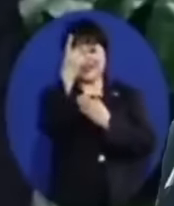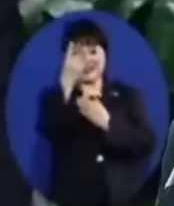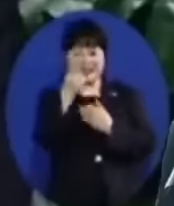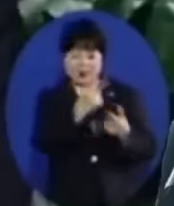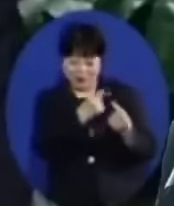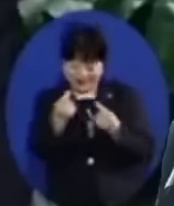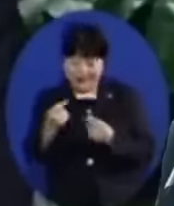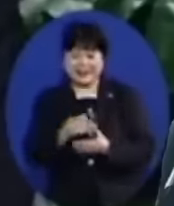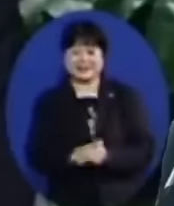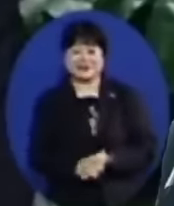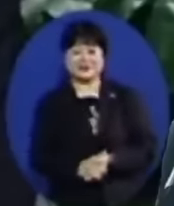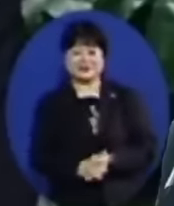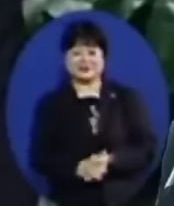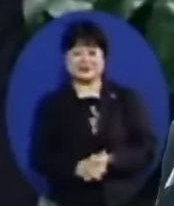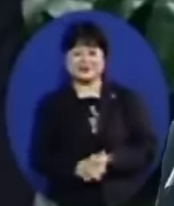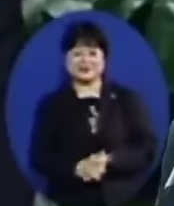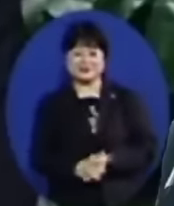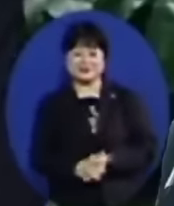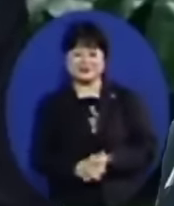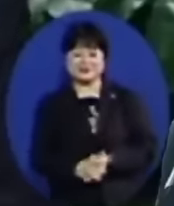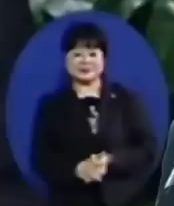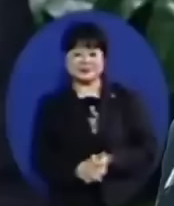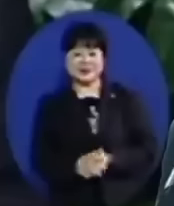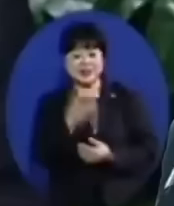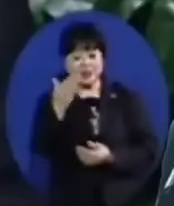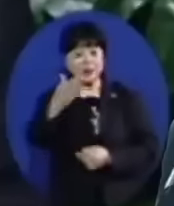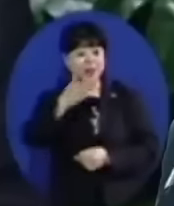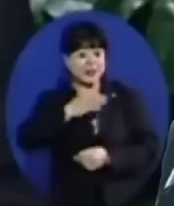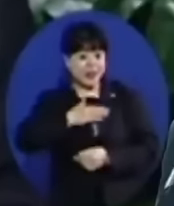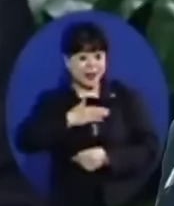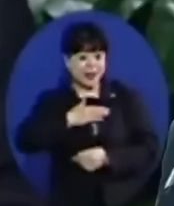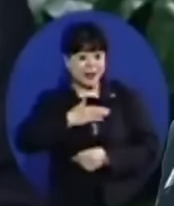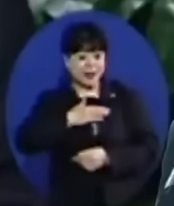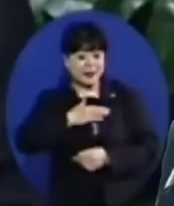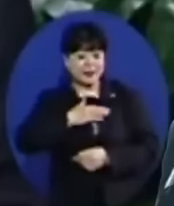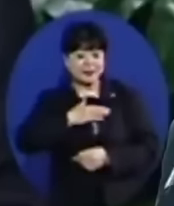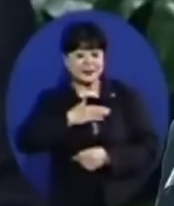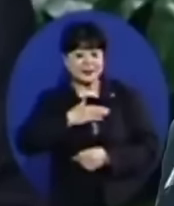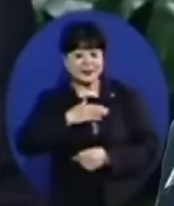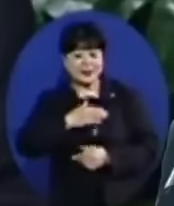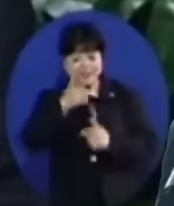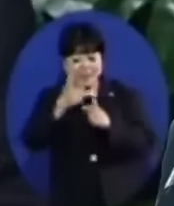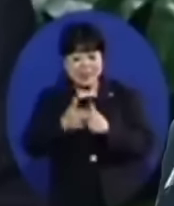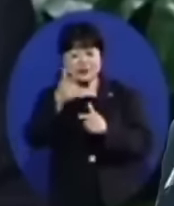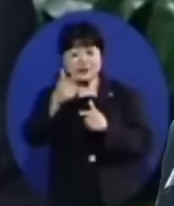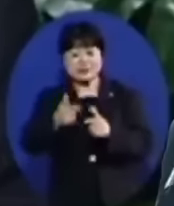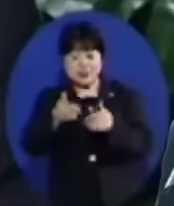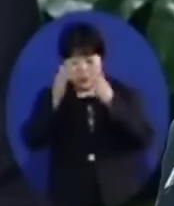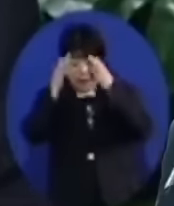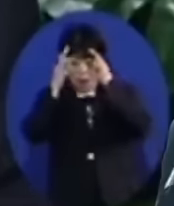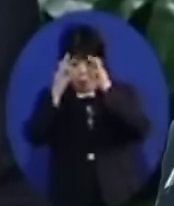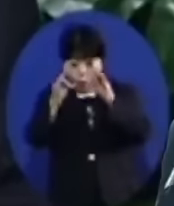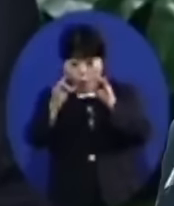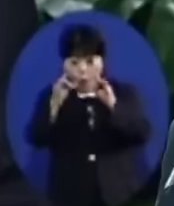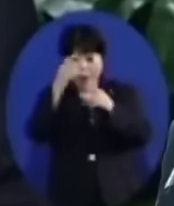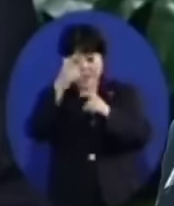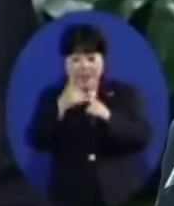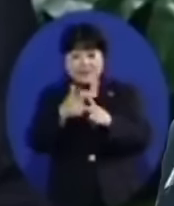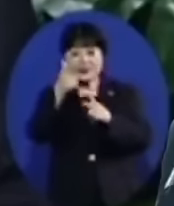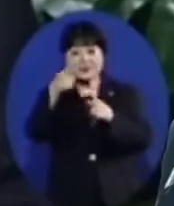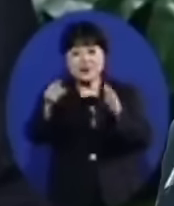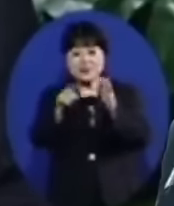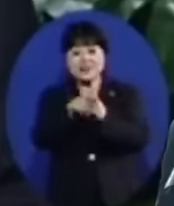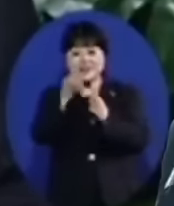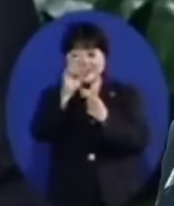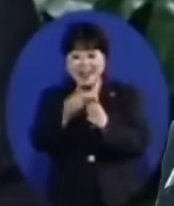동일하게 된다는 것입니다. 여러분과 나는 예수 그리스도를 바라보고 예수 그리스도를 믿을